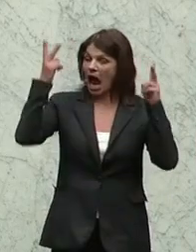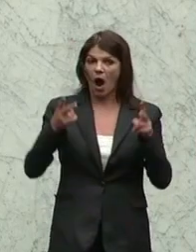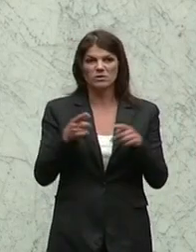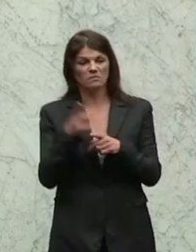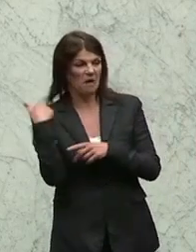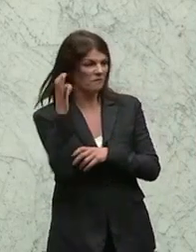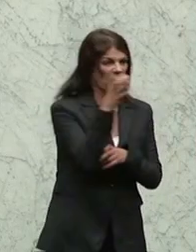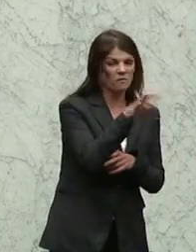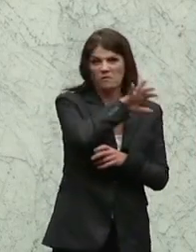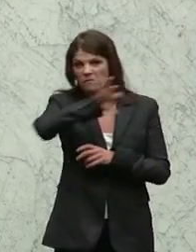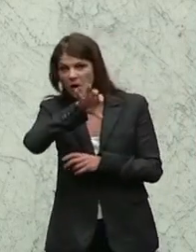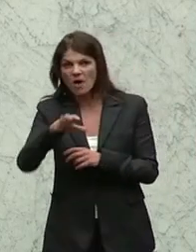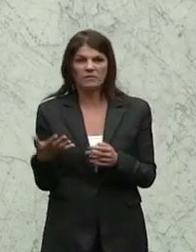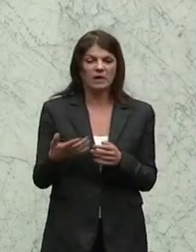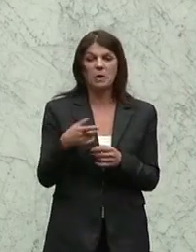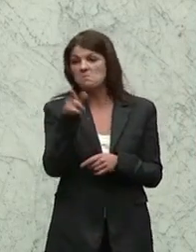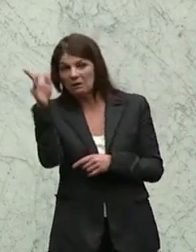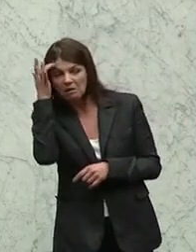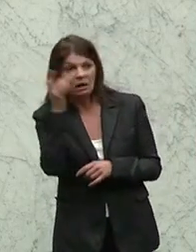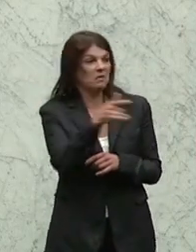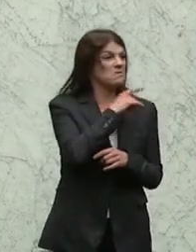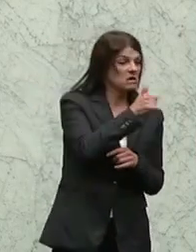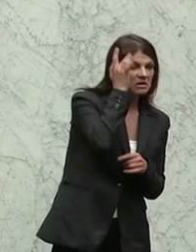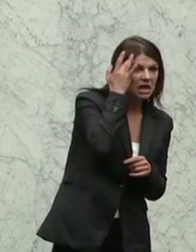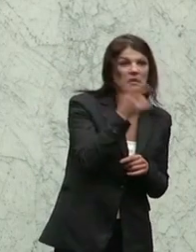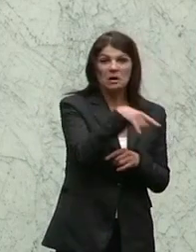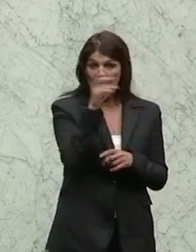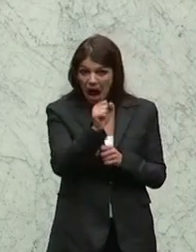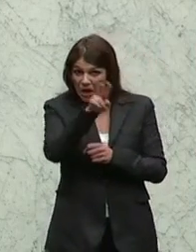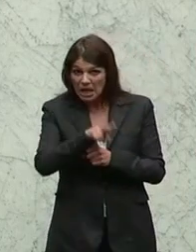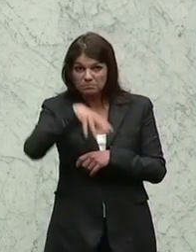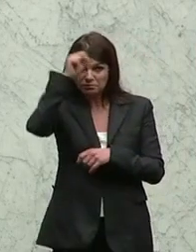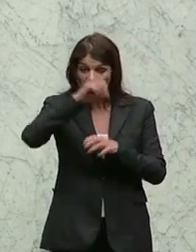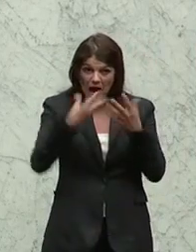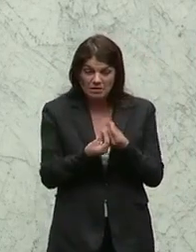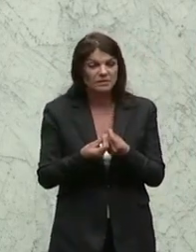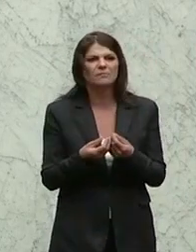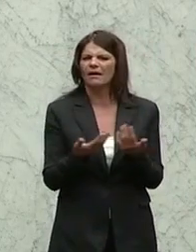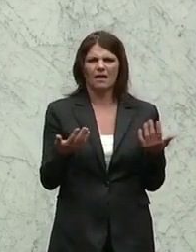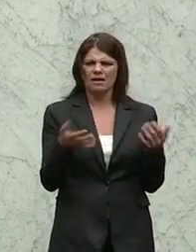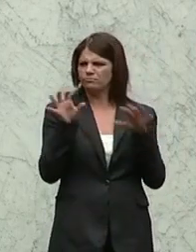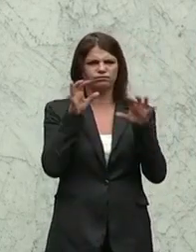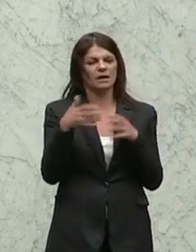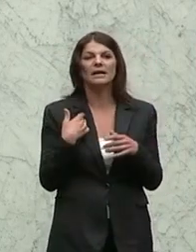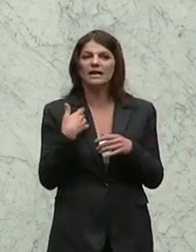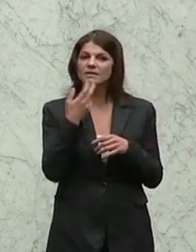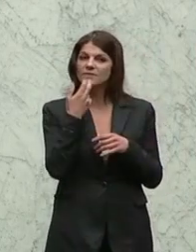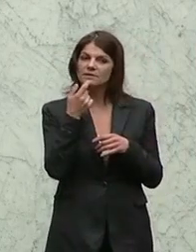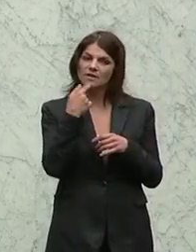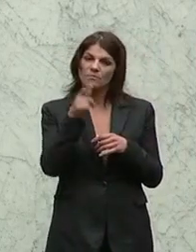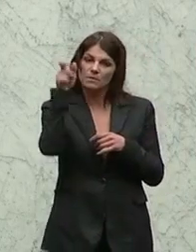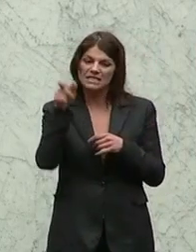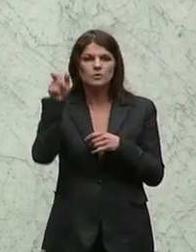dem anderen vorgeworfen wird, mehr oder weniger intelligent zu sein, Sinn erfassend zu lesen oder sonst was. Ich beziehe mich auf Personen, von denen